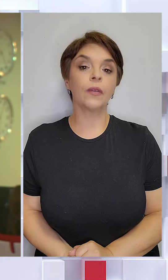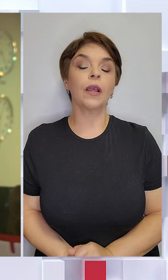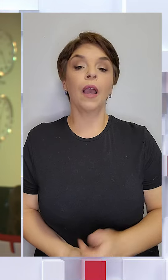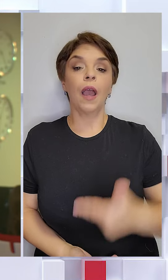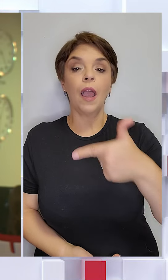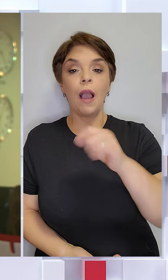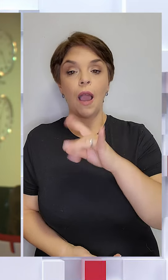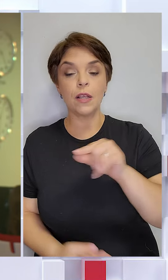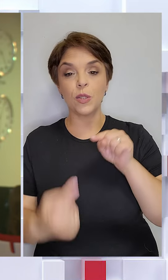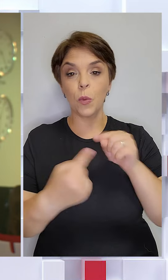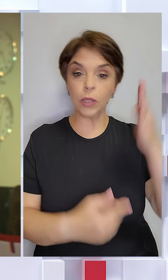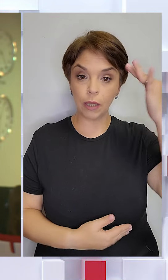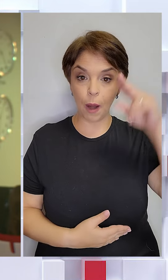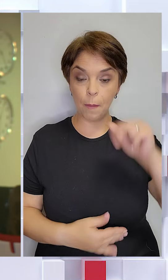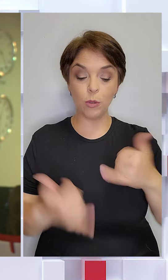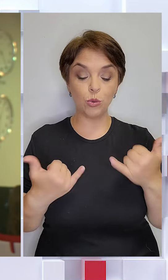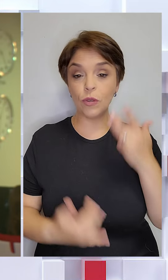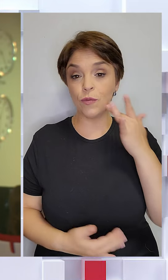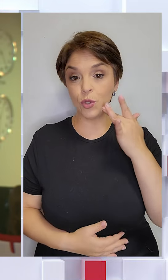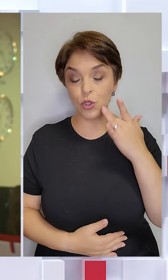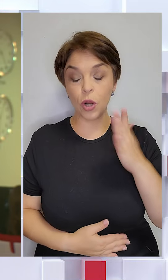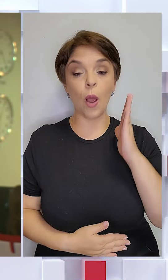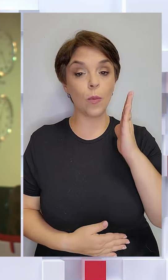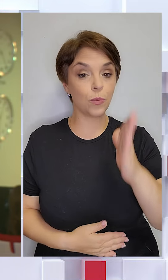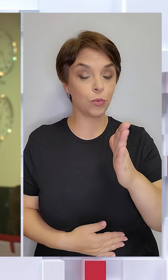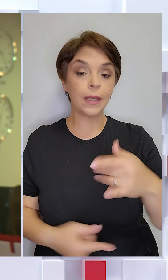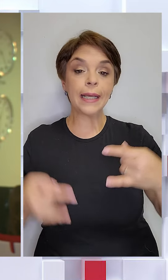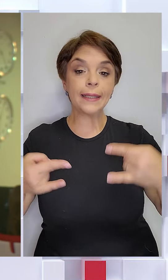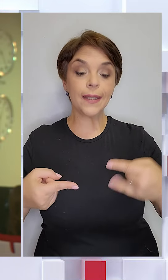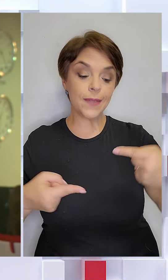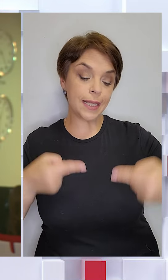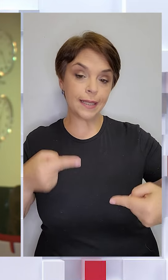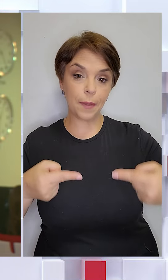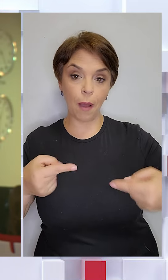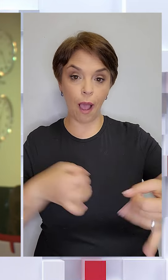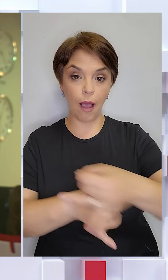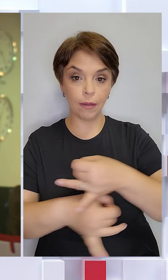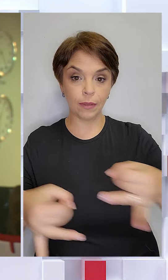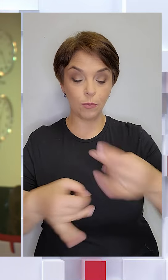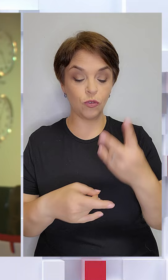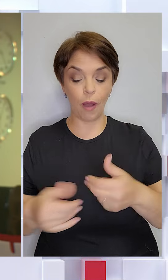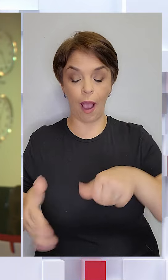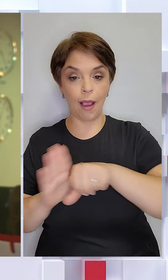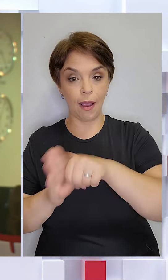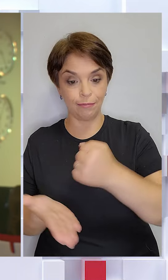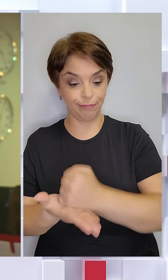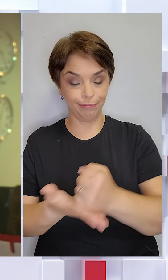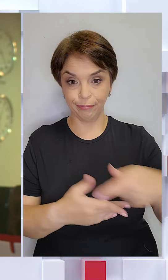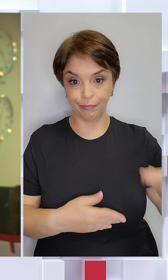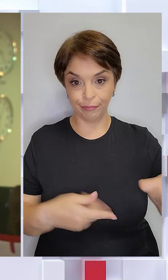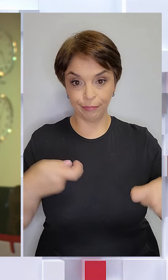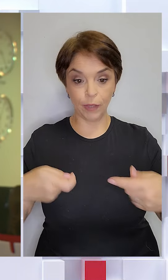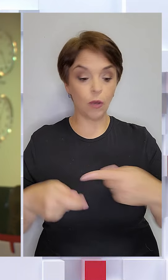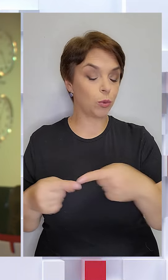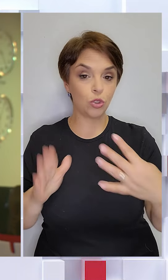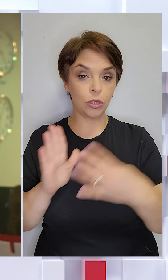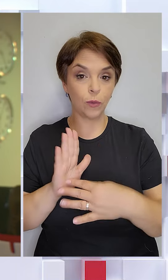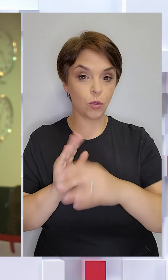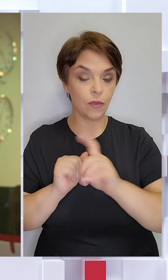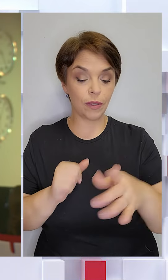Гарріс проти Трампа. Сьогодні в Сполучених Штатах відбудуться телевізійні дебати між двома кандидатами у президенти. Упродовж 90